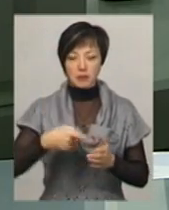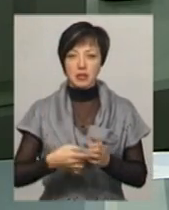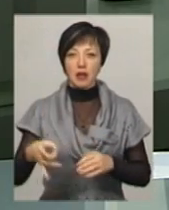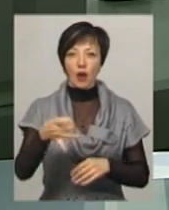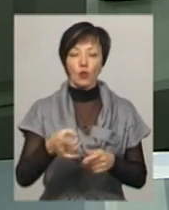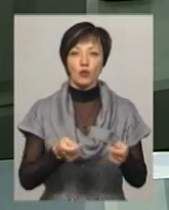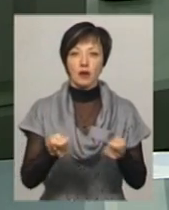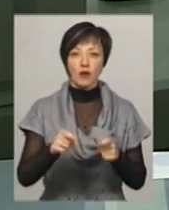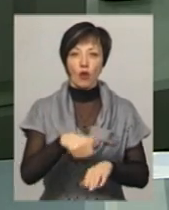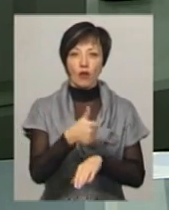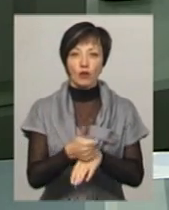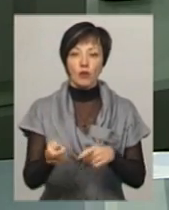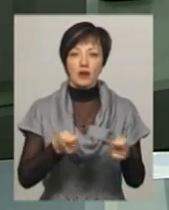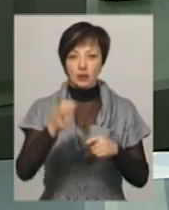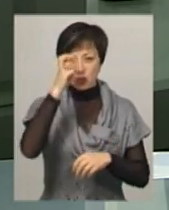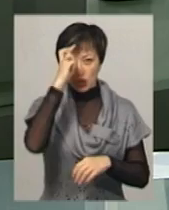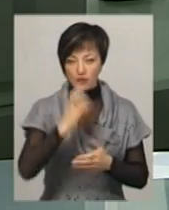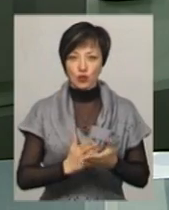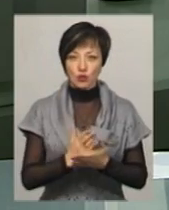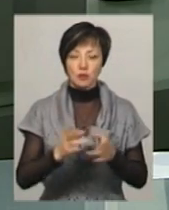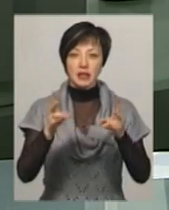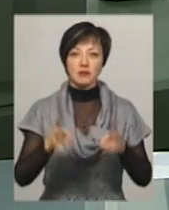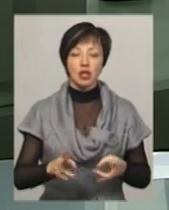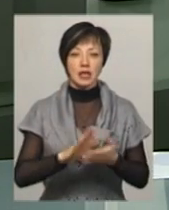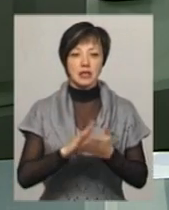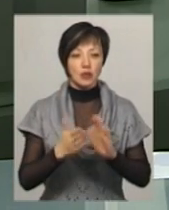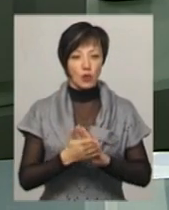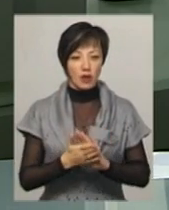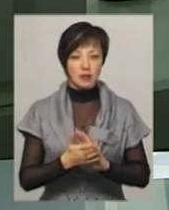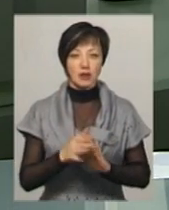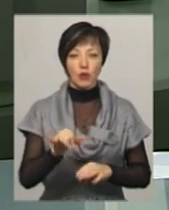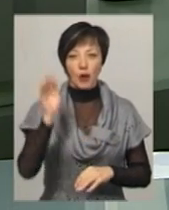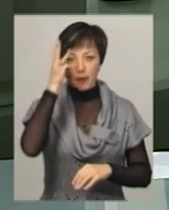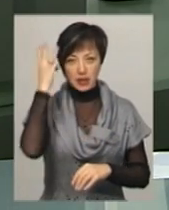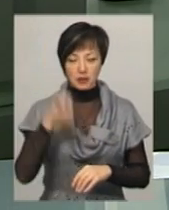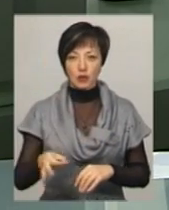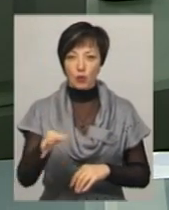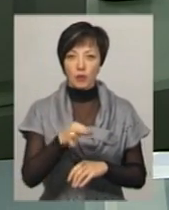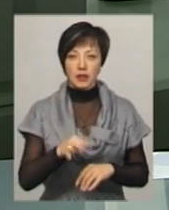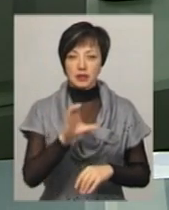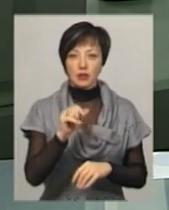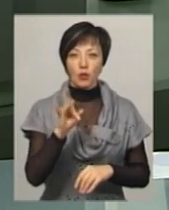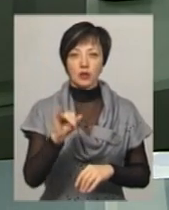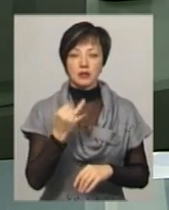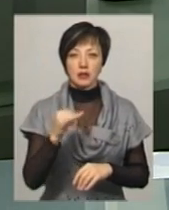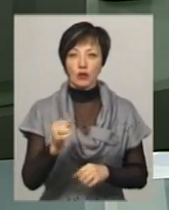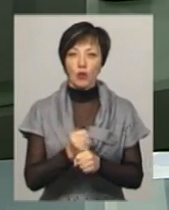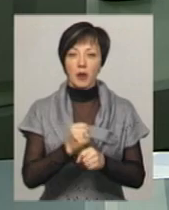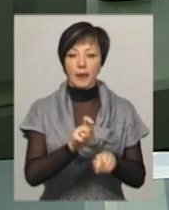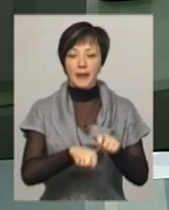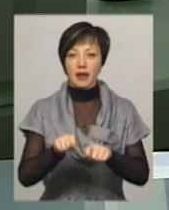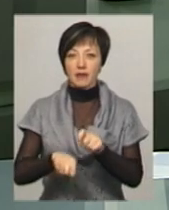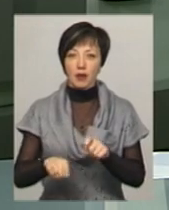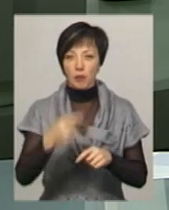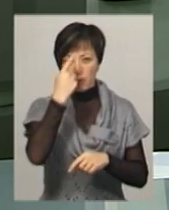міськрайонного управління Головного управління Державної служби з надзвичайних ситуацій в Хмельницькій області Олександра Сікорського, роблять перевірки